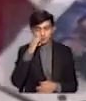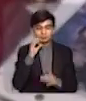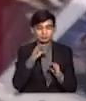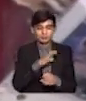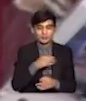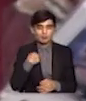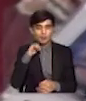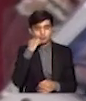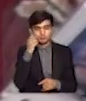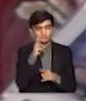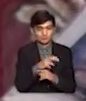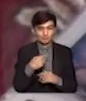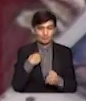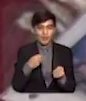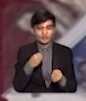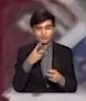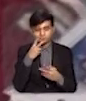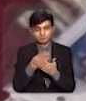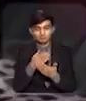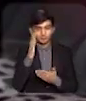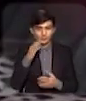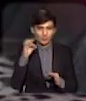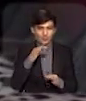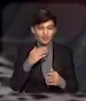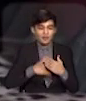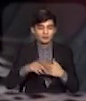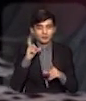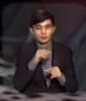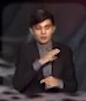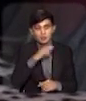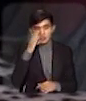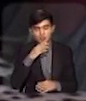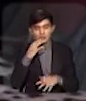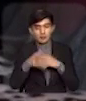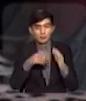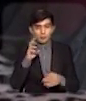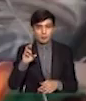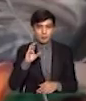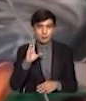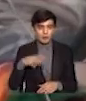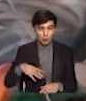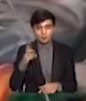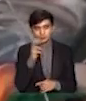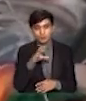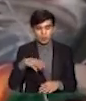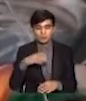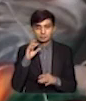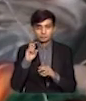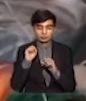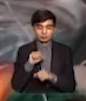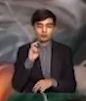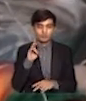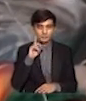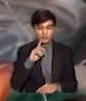сол уақытта әлеуметтік желілерде қақтығыс туралы ақпарат тарап жатқан естіген әкесі кейін барарсың деп тоқтатып қойған. Арада біршама уақыт өткен